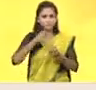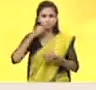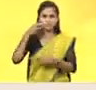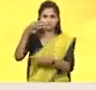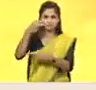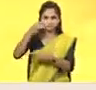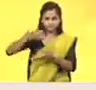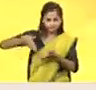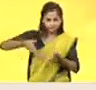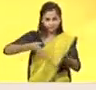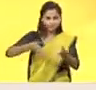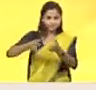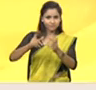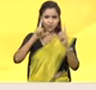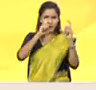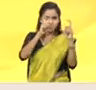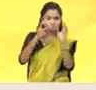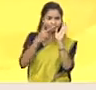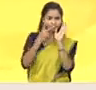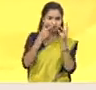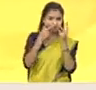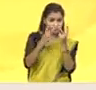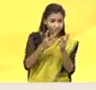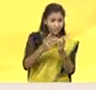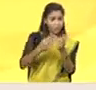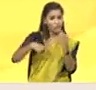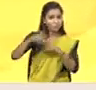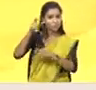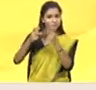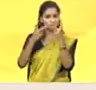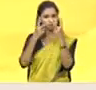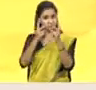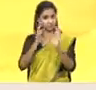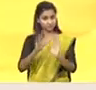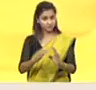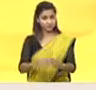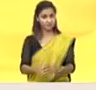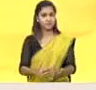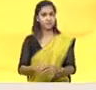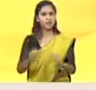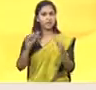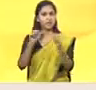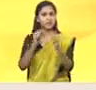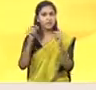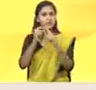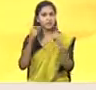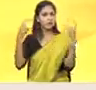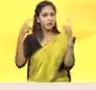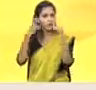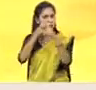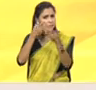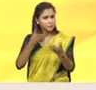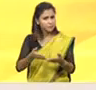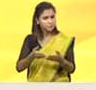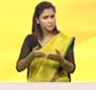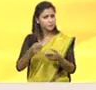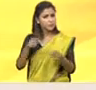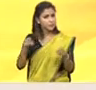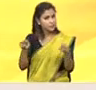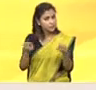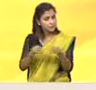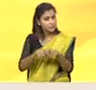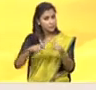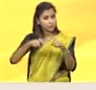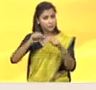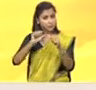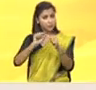यात्रा की मनमोहक तस्वीरें हम सब ने देखी। अरुणाचल प्रदेश के ईस्ट कामेंग